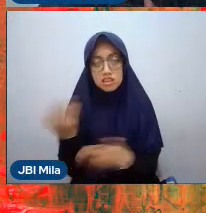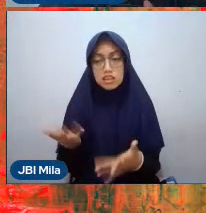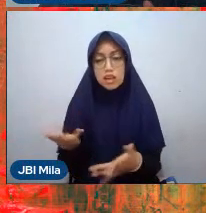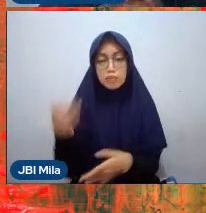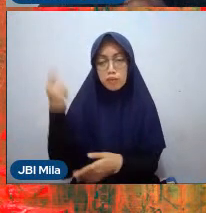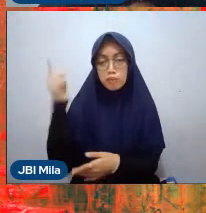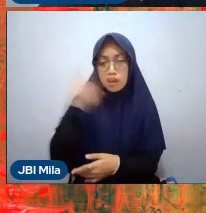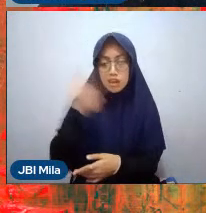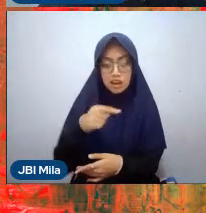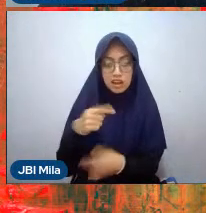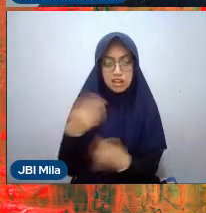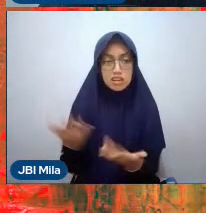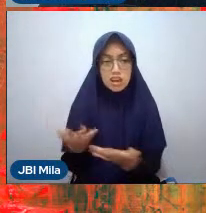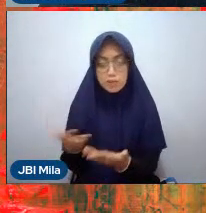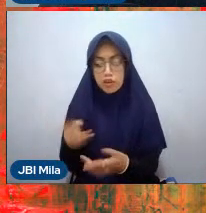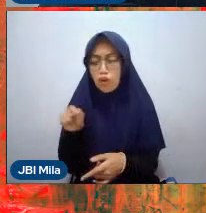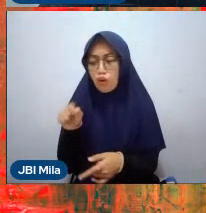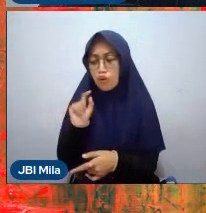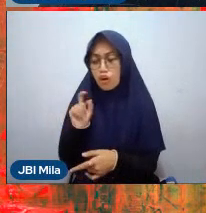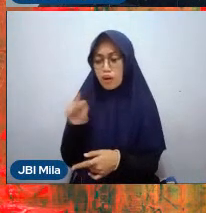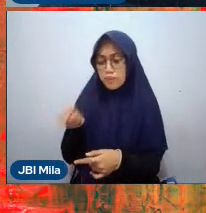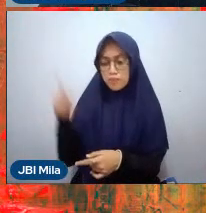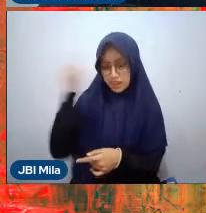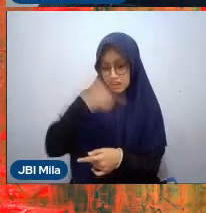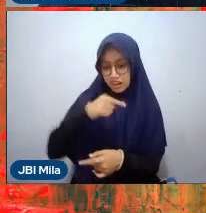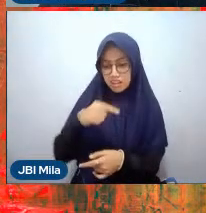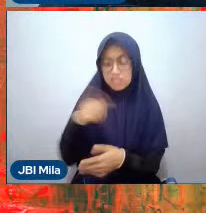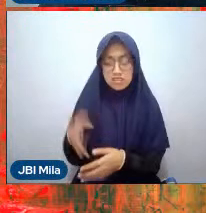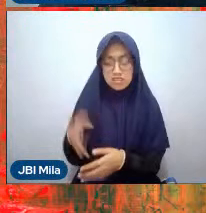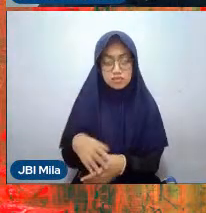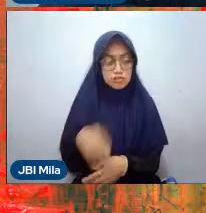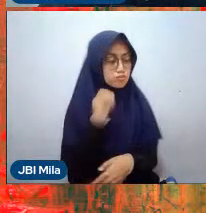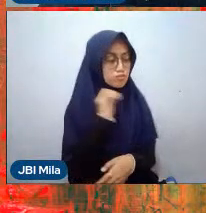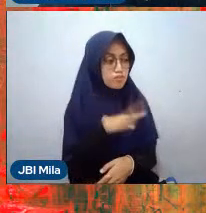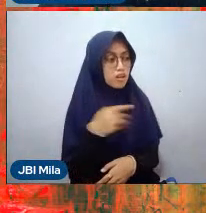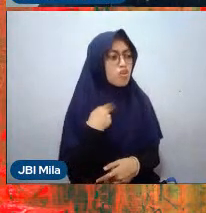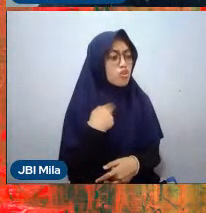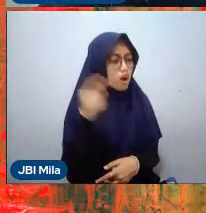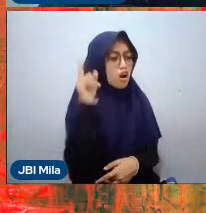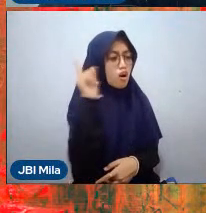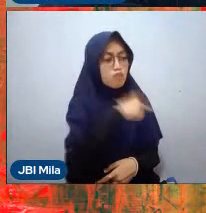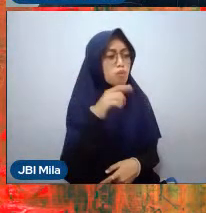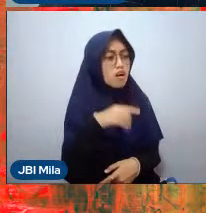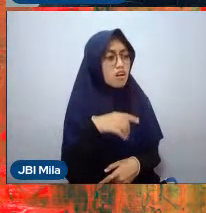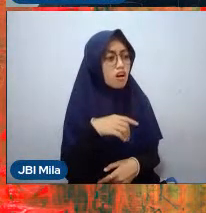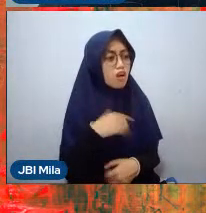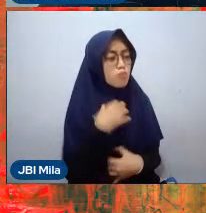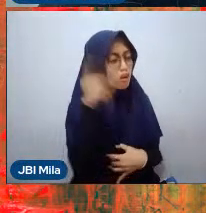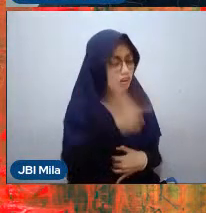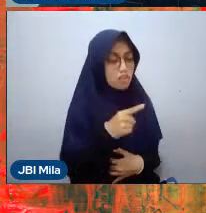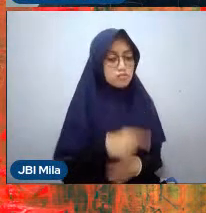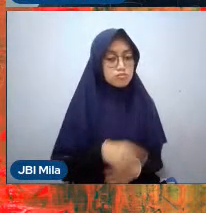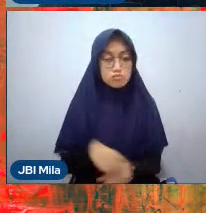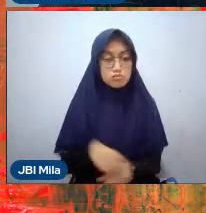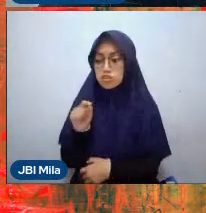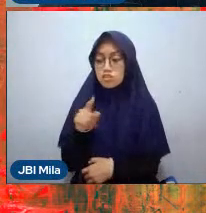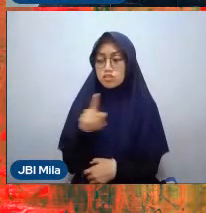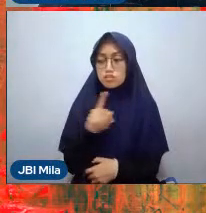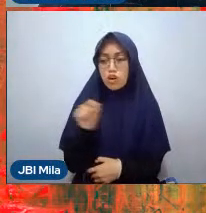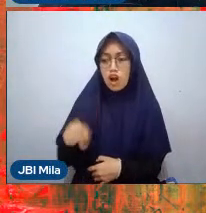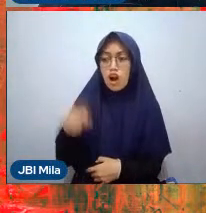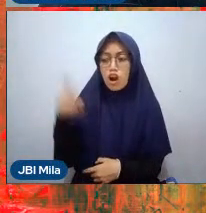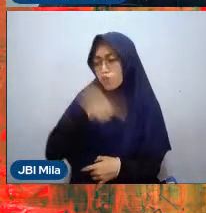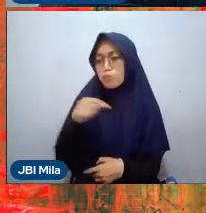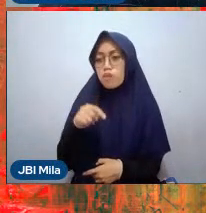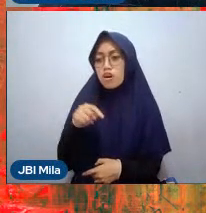Oh, marah. Oh, kamu marah ya? Iya, aku marah, Kak. Marah kenapa? Iya, aku tuh marah